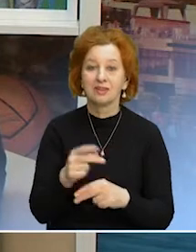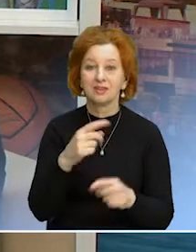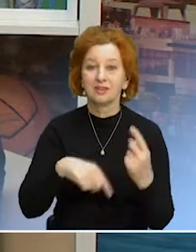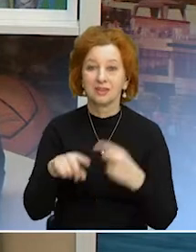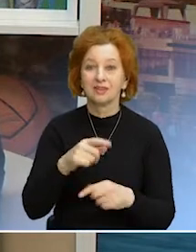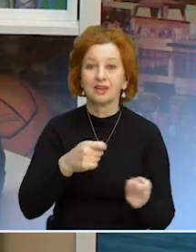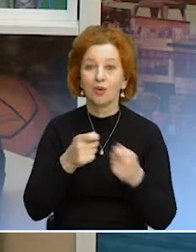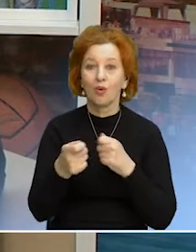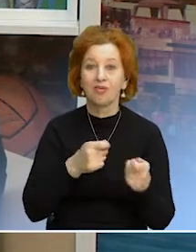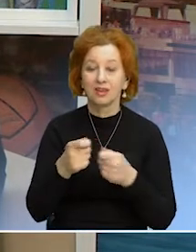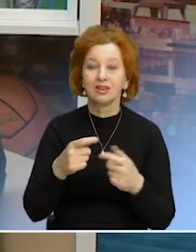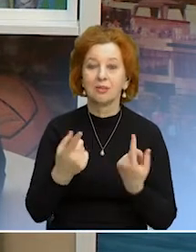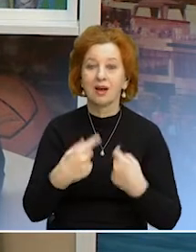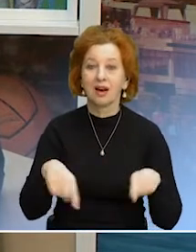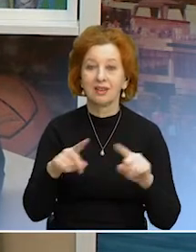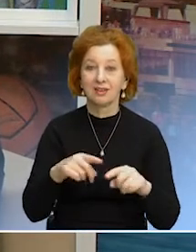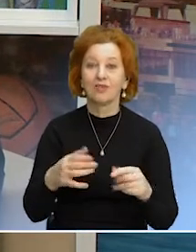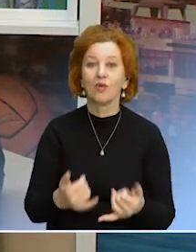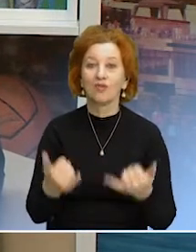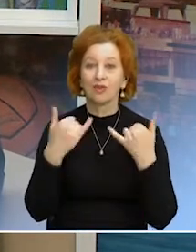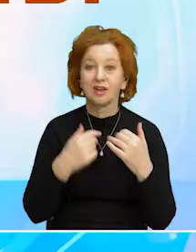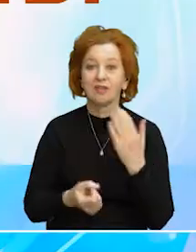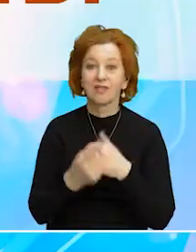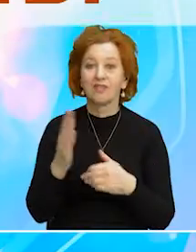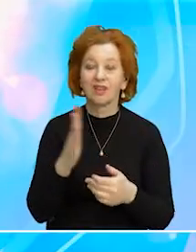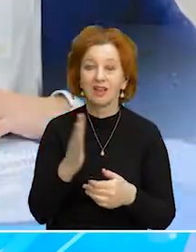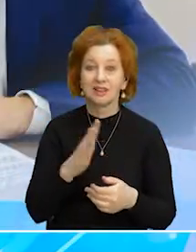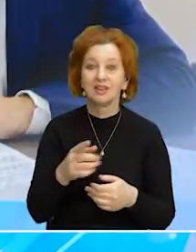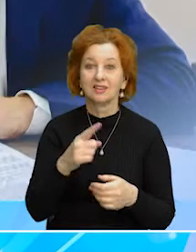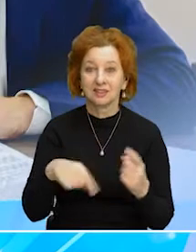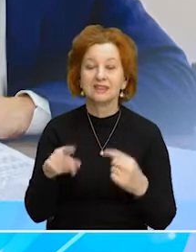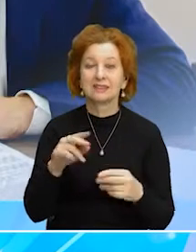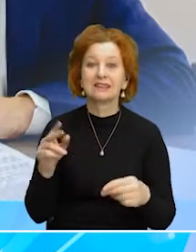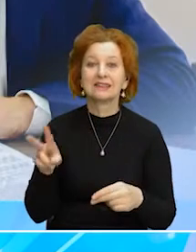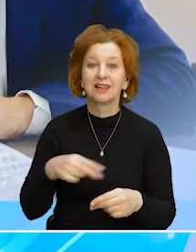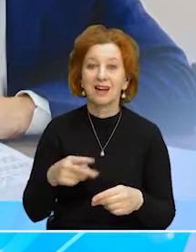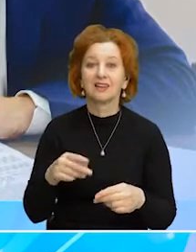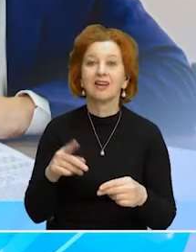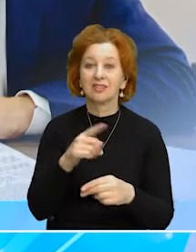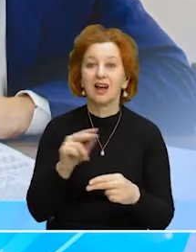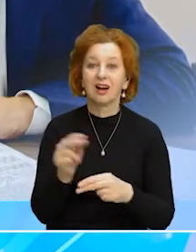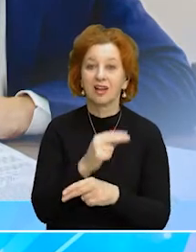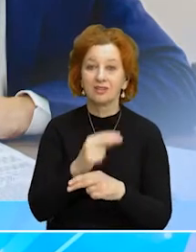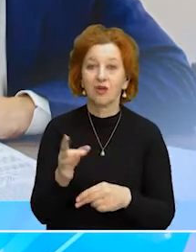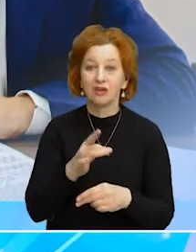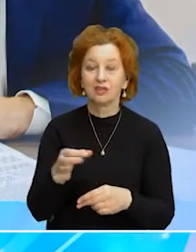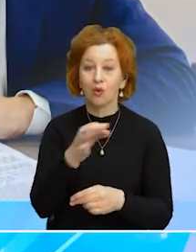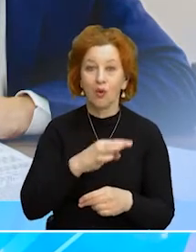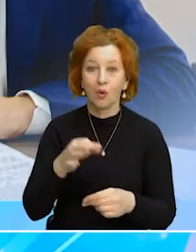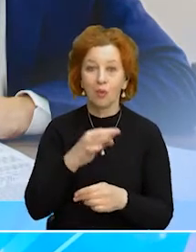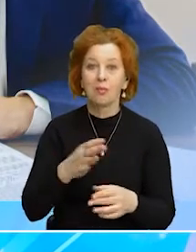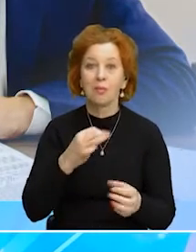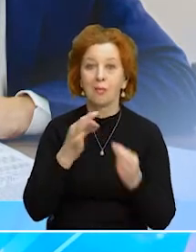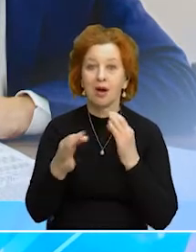ремонта непосредственно с руководителем этой организации. У нас в гостях появится Владислав Крюков, директор НКО «Фонд капитального ремонта